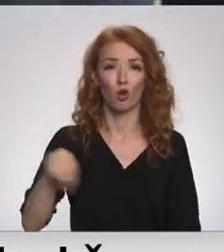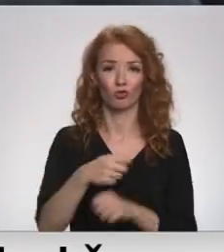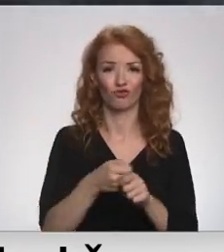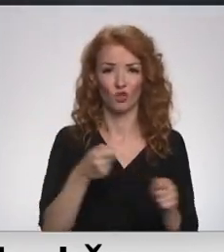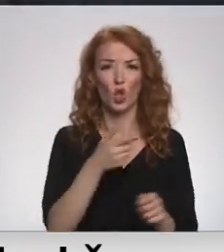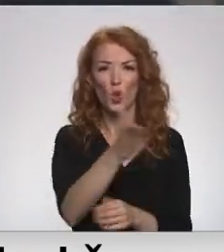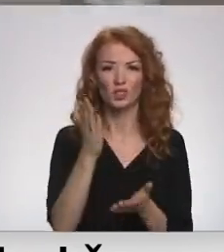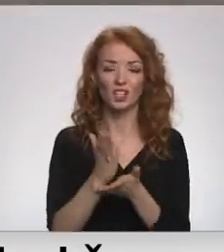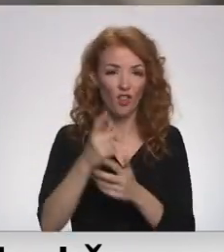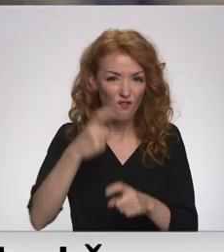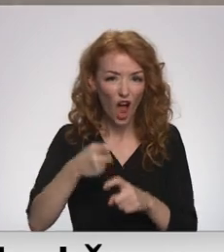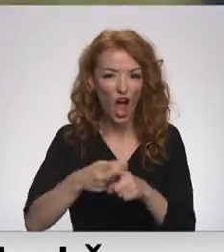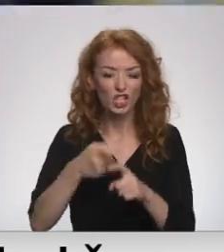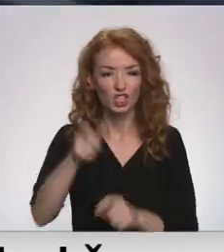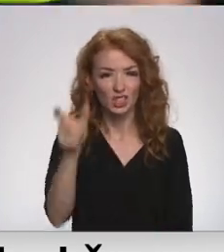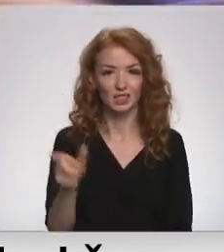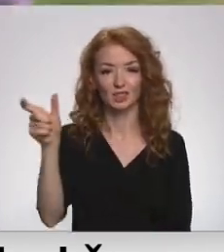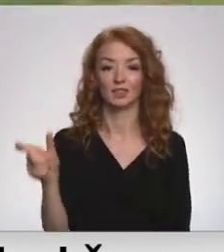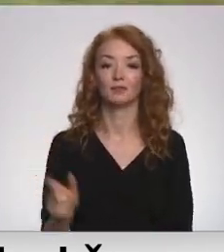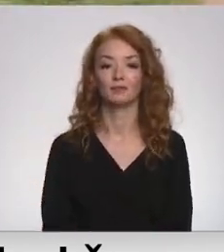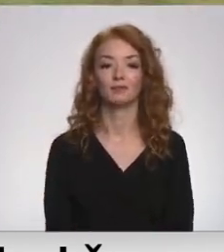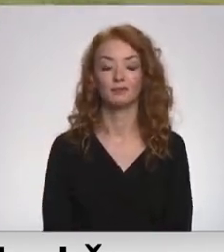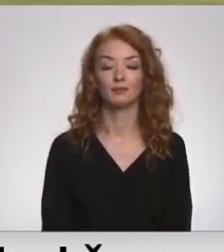saprotat? Fašisti!